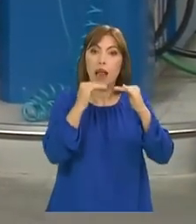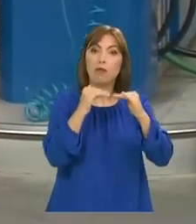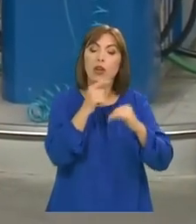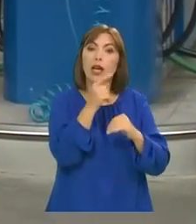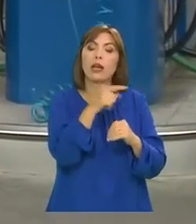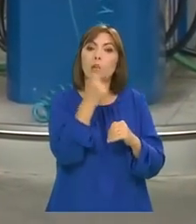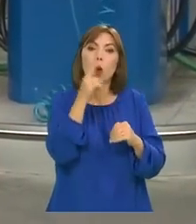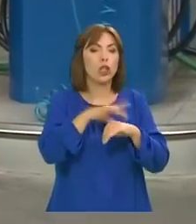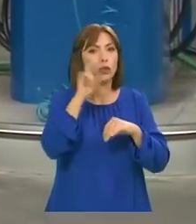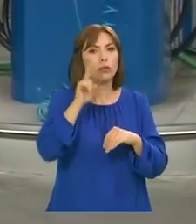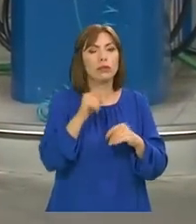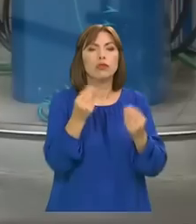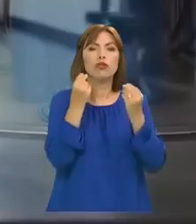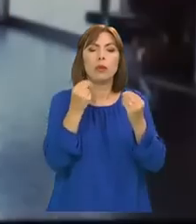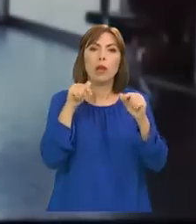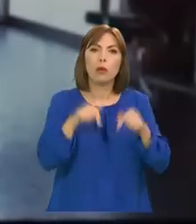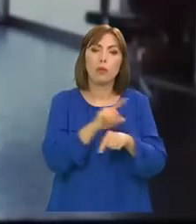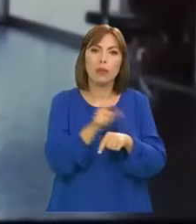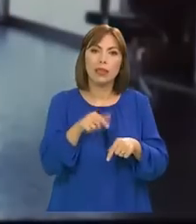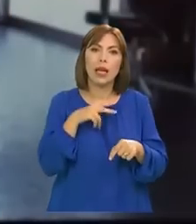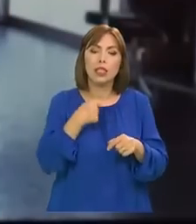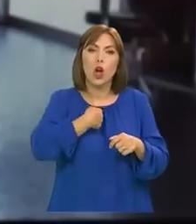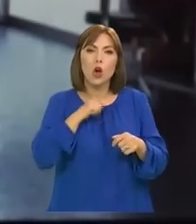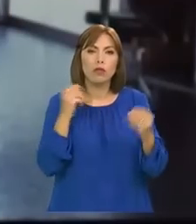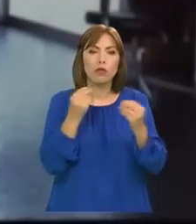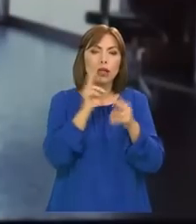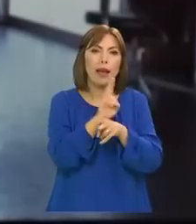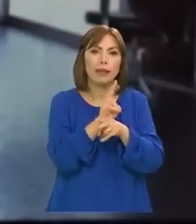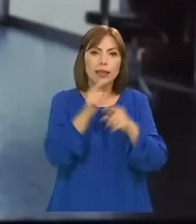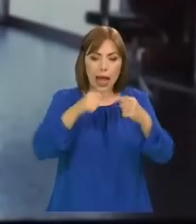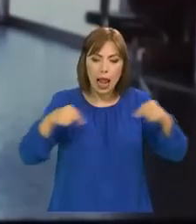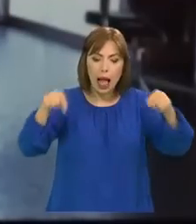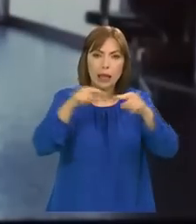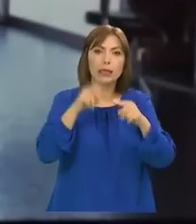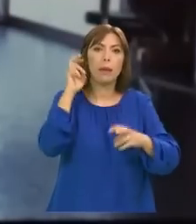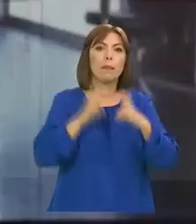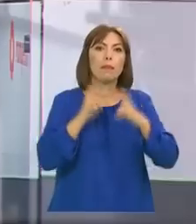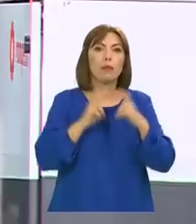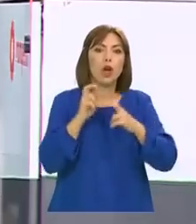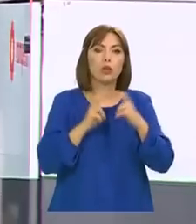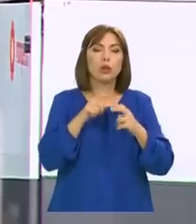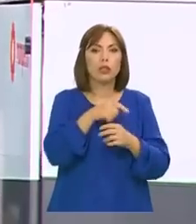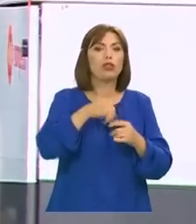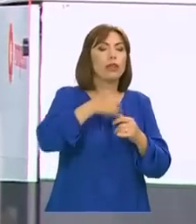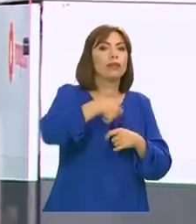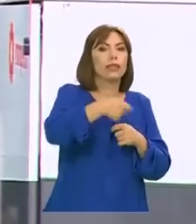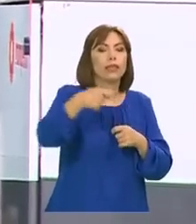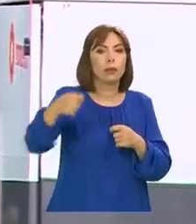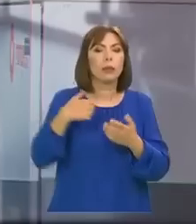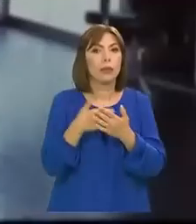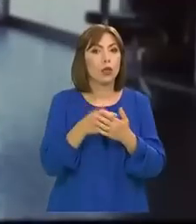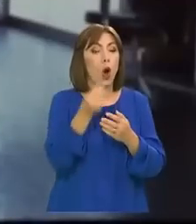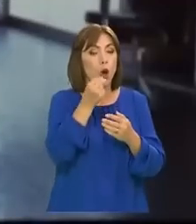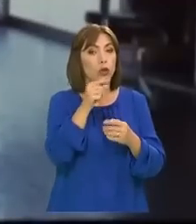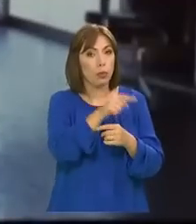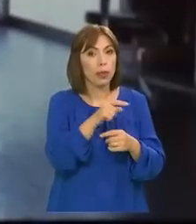soluție. Varianta optimă în momentul de față e să controlezi foarte atent lanțurile de la producător, la distribuitor, în așa fel încât